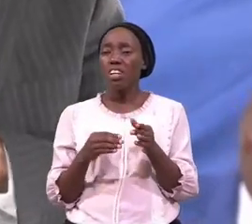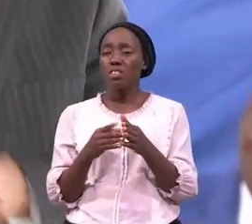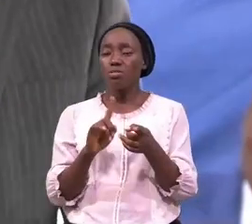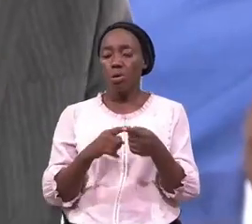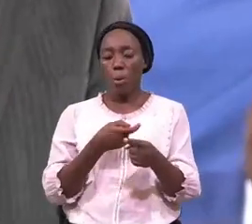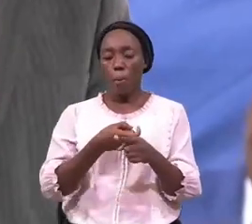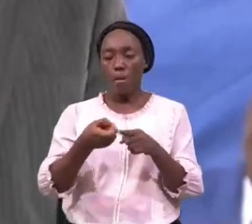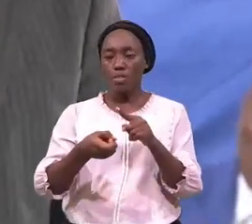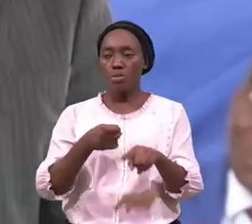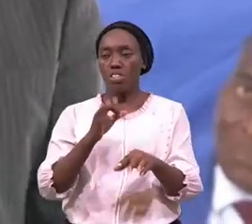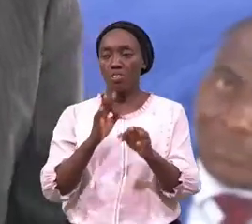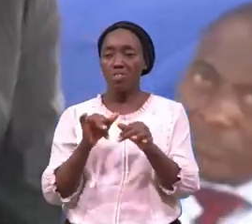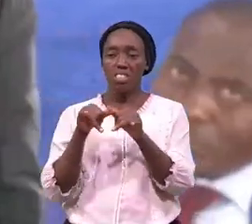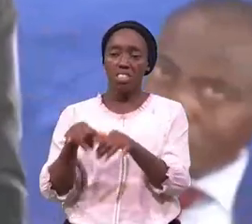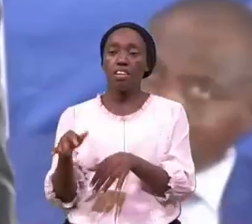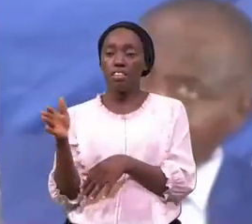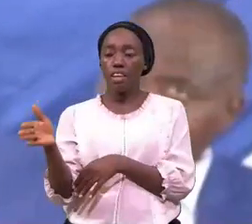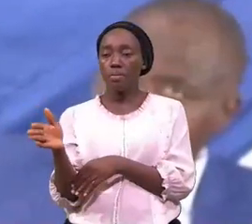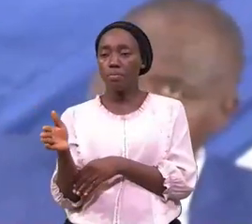Tu vas céder la persécution s'il reste là-bas.